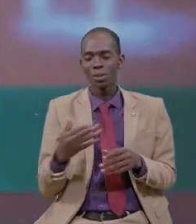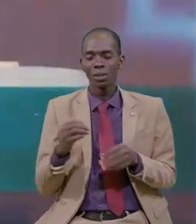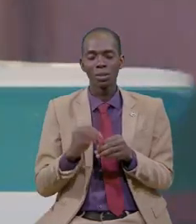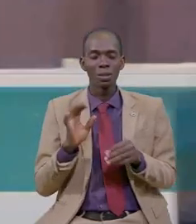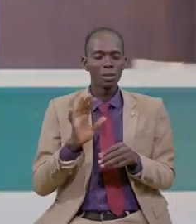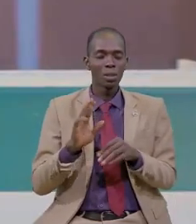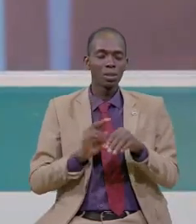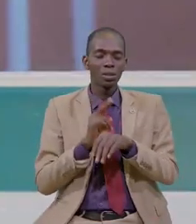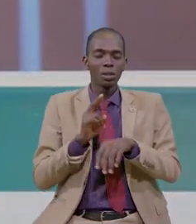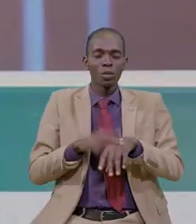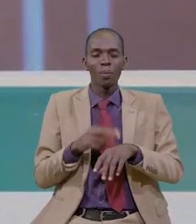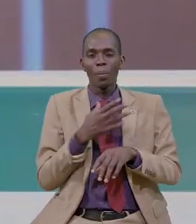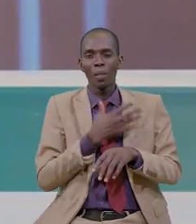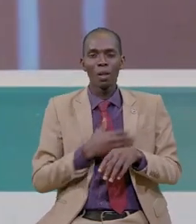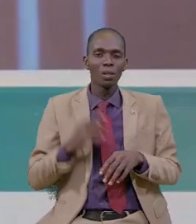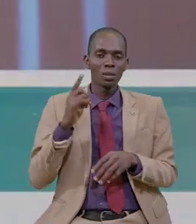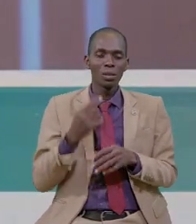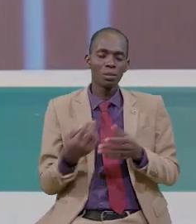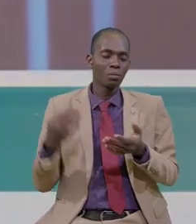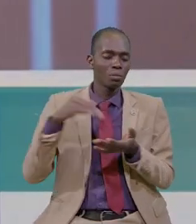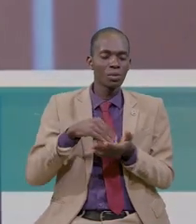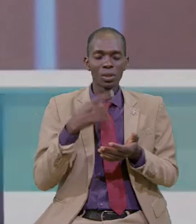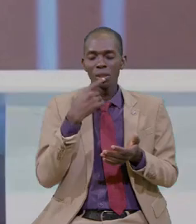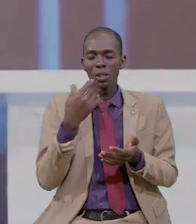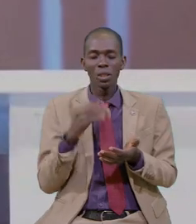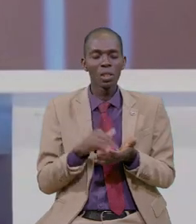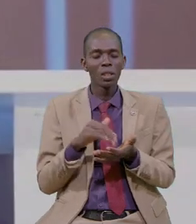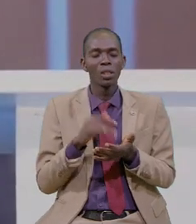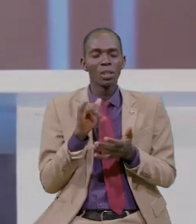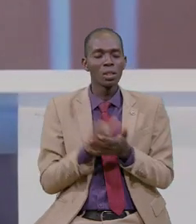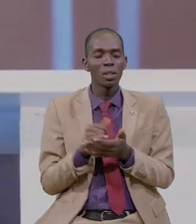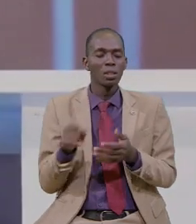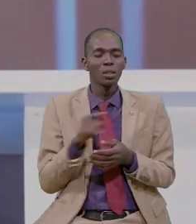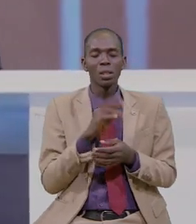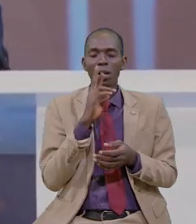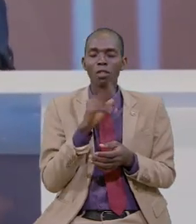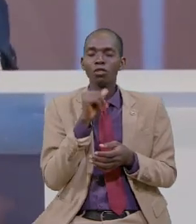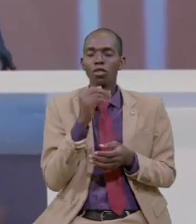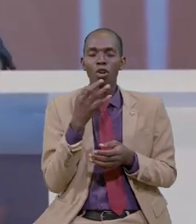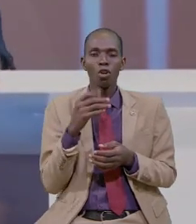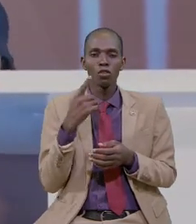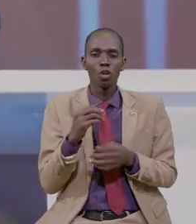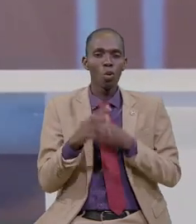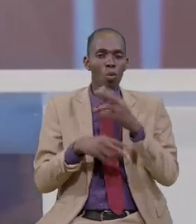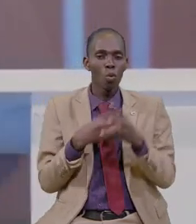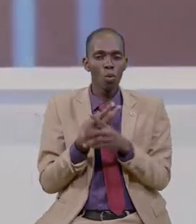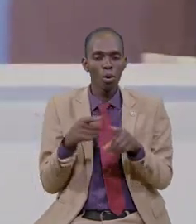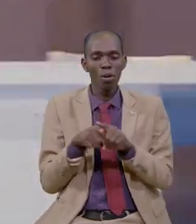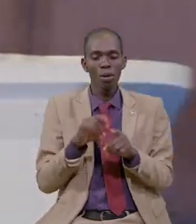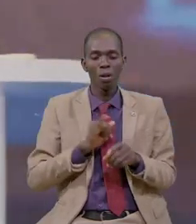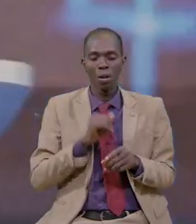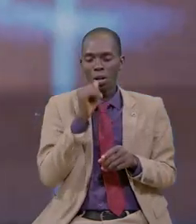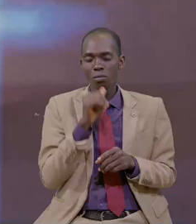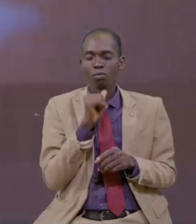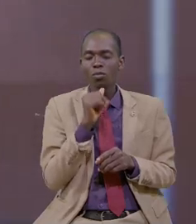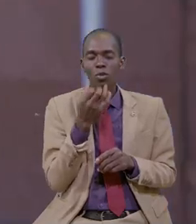leur nature a été purgée. Il a répété dans le verset 16, ils ne sont pas du monde comme moi, je ne suis